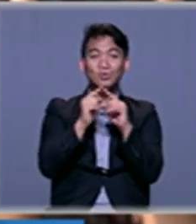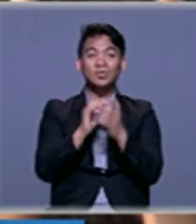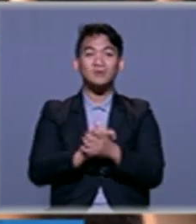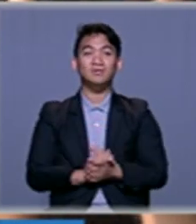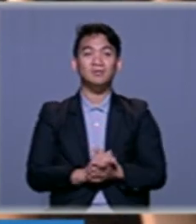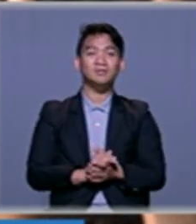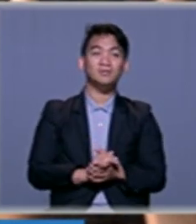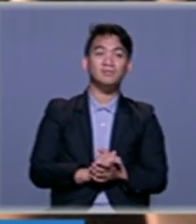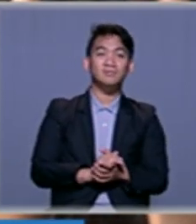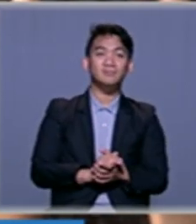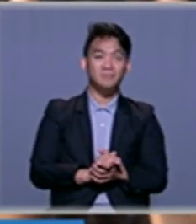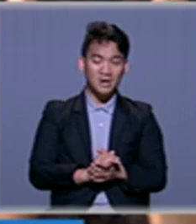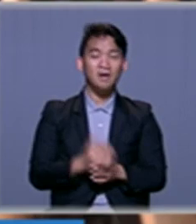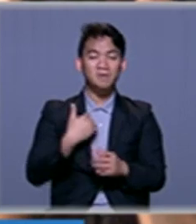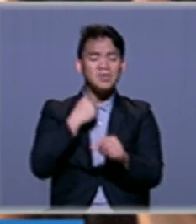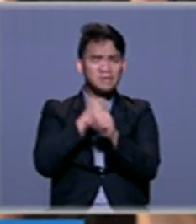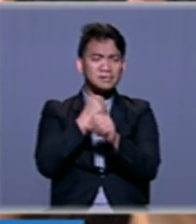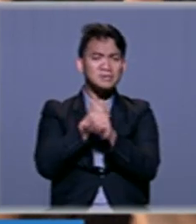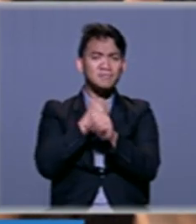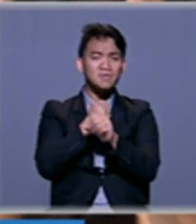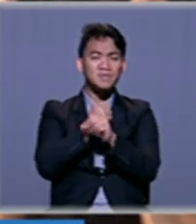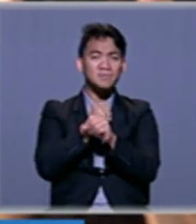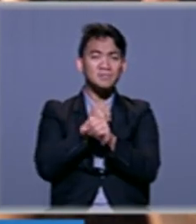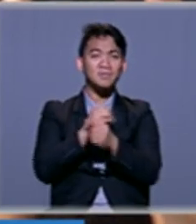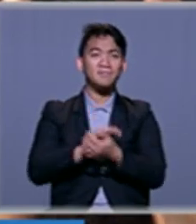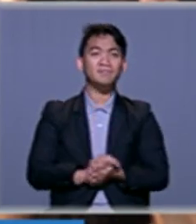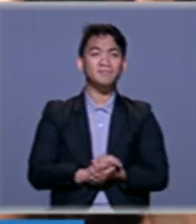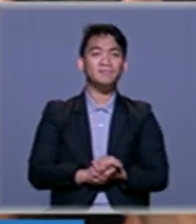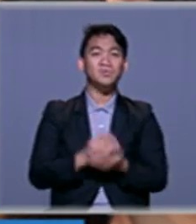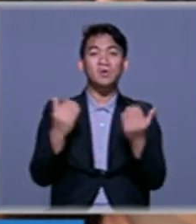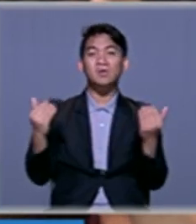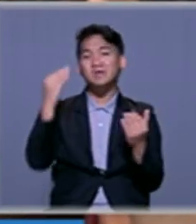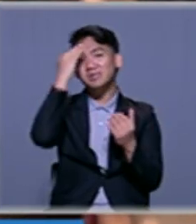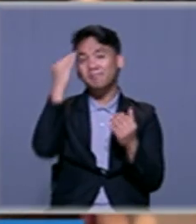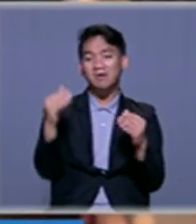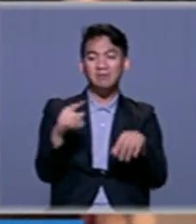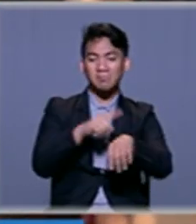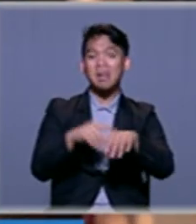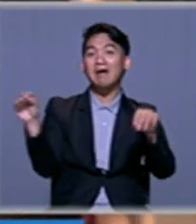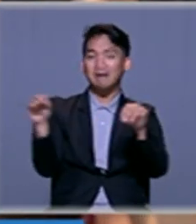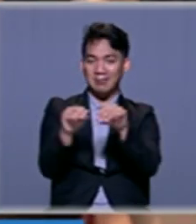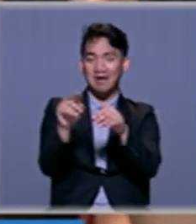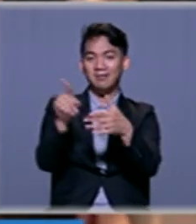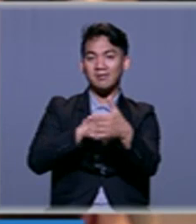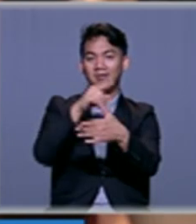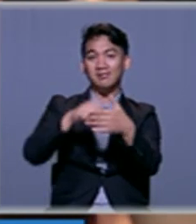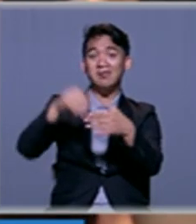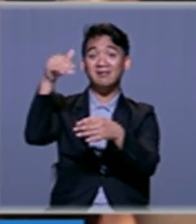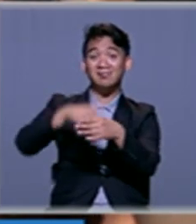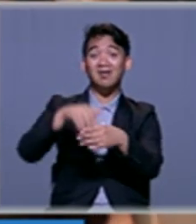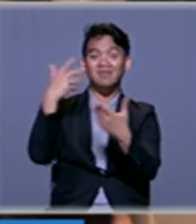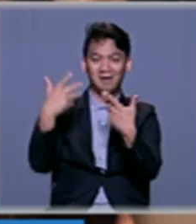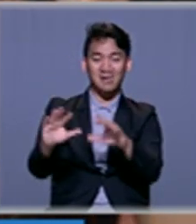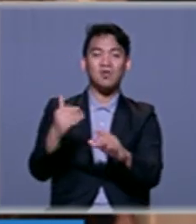ความพยายามที่จะเร่งรัดคดีนะครับเราก็เห็นว่านี่คือช่วงโค้งสุดท้ายของการเลือกตั้งนะครับมีเจตนารมณ์ทาง